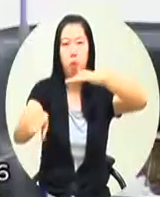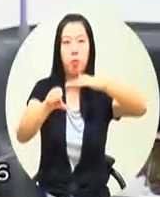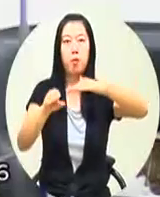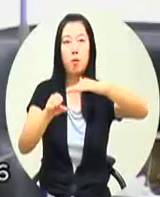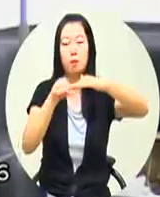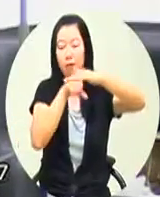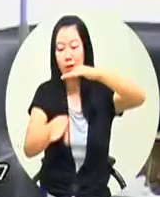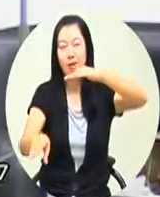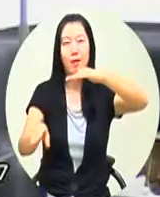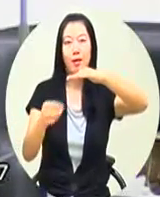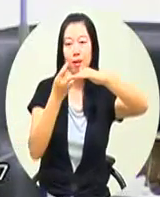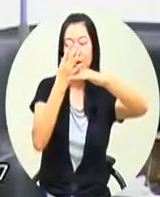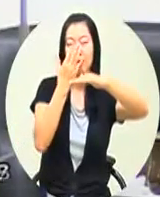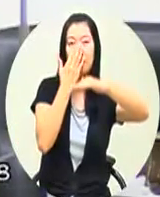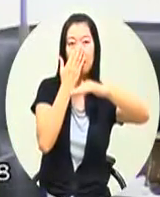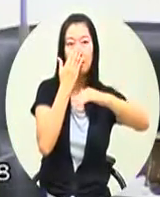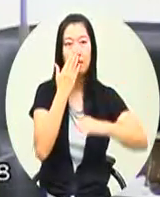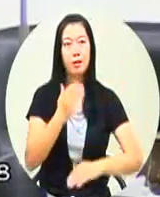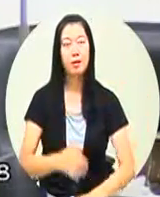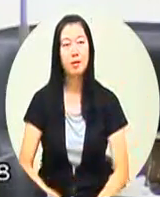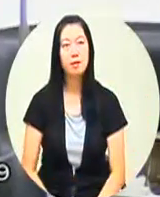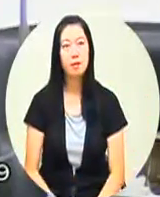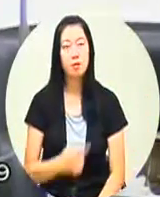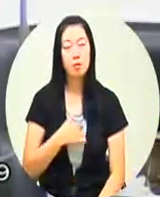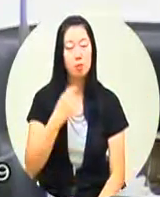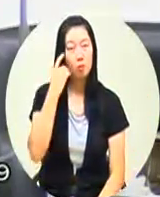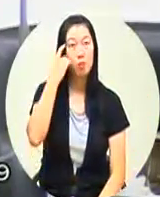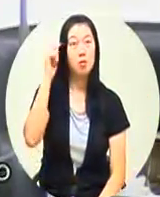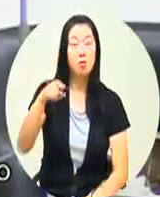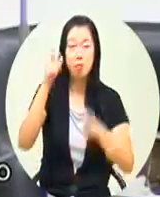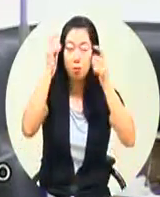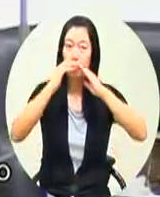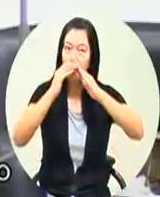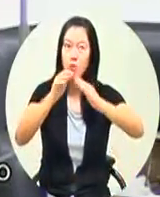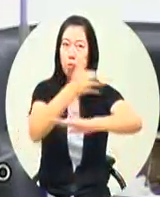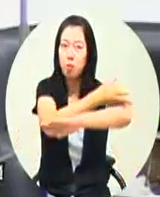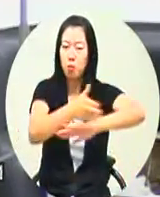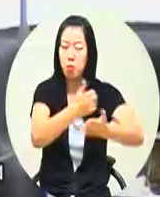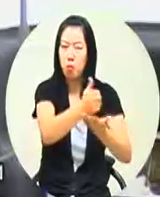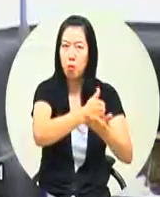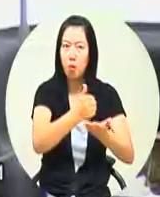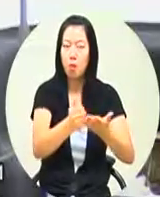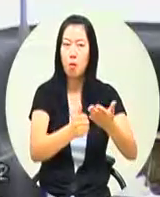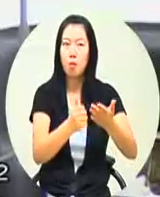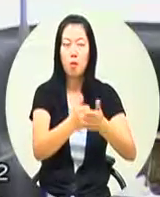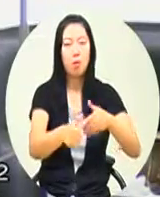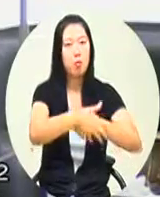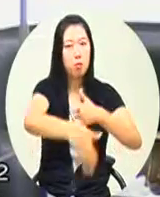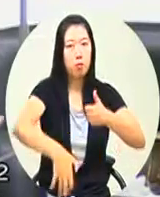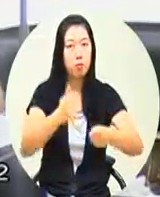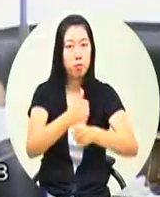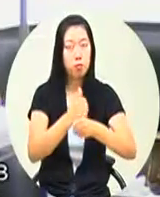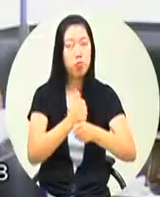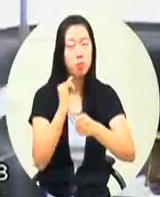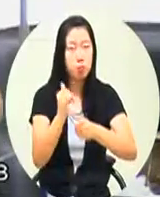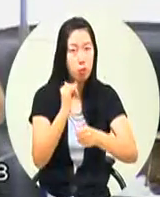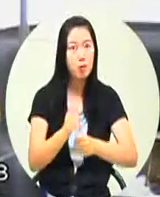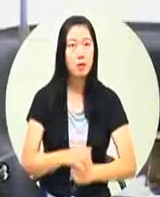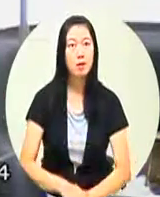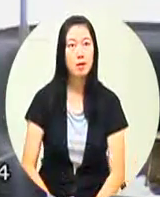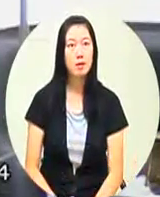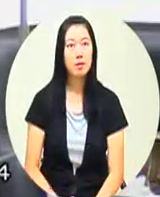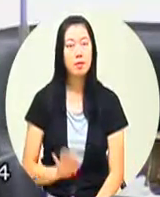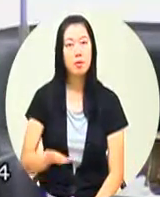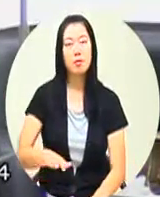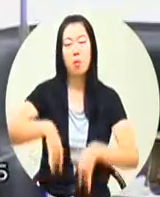看淹了偌大，我是一直在想说，我们高雄市的排水系统原本就做了袂歹啊呢。啊，你看啊，今麦凊